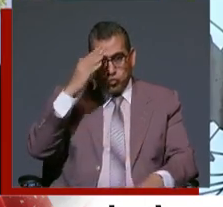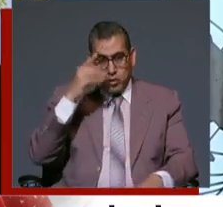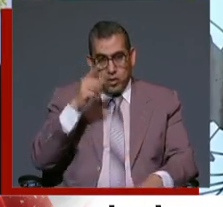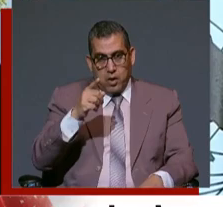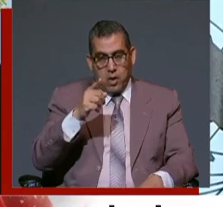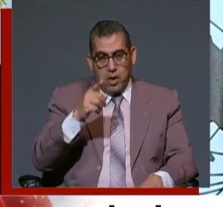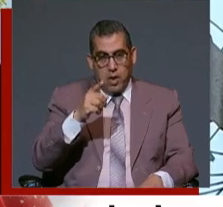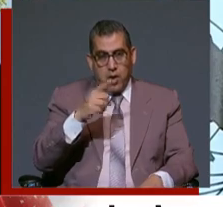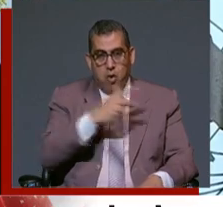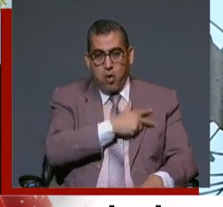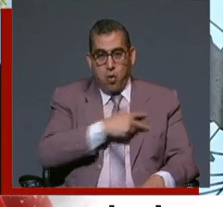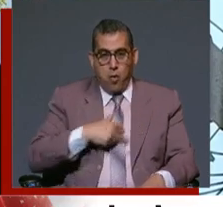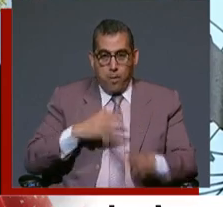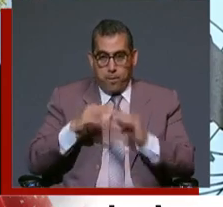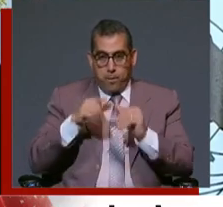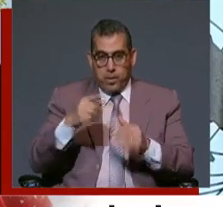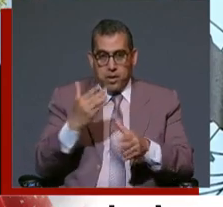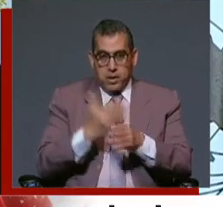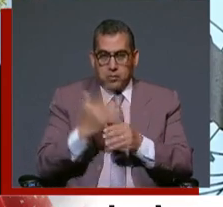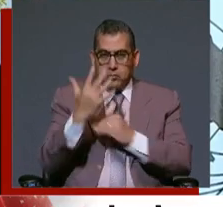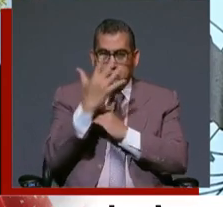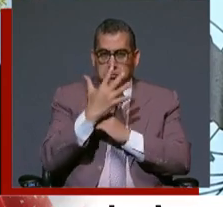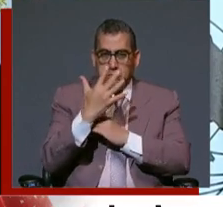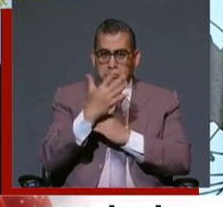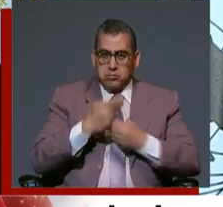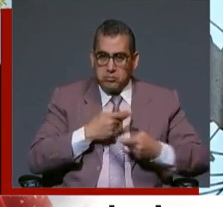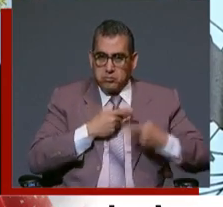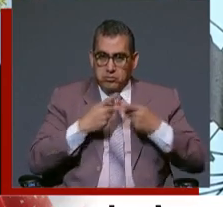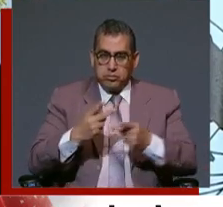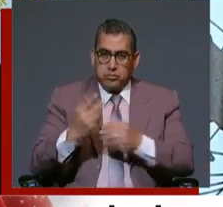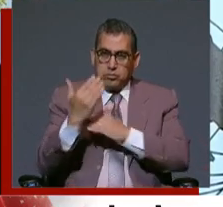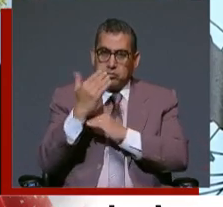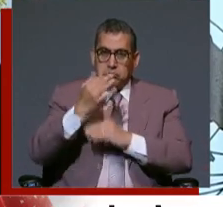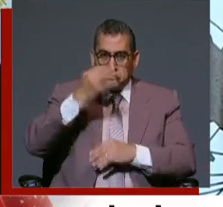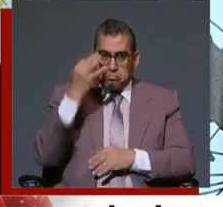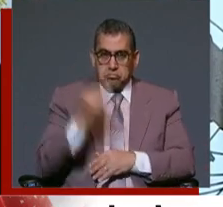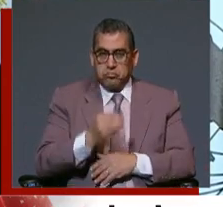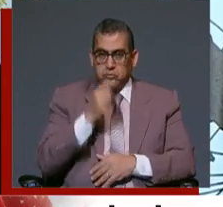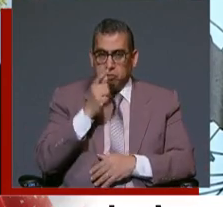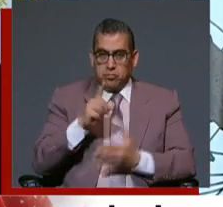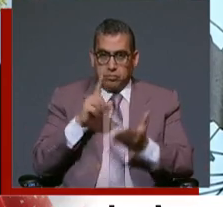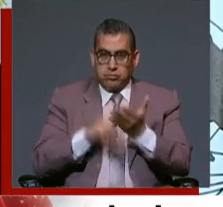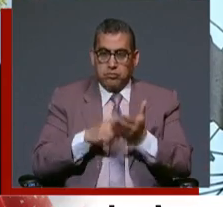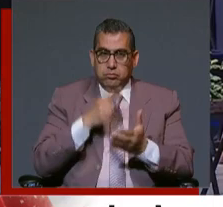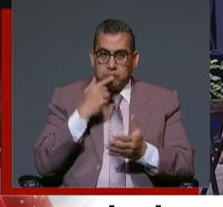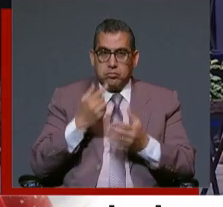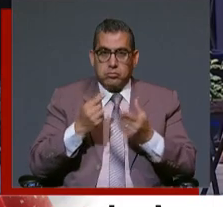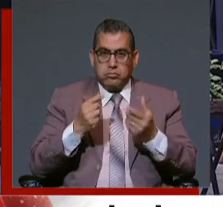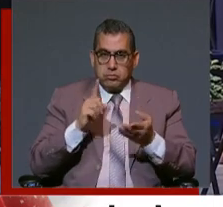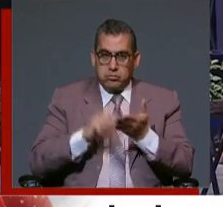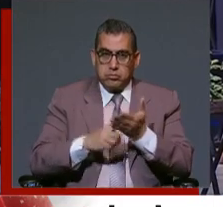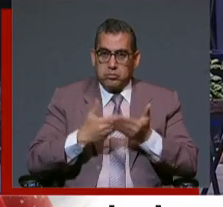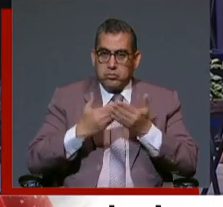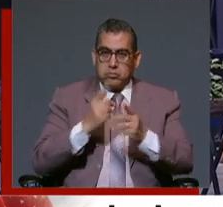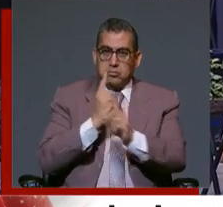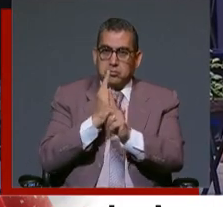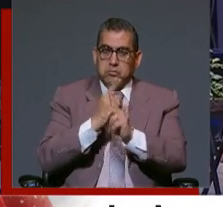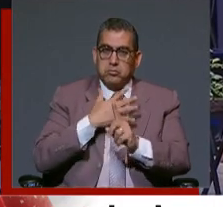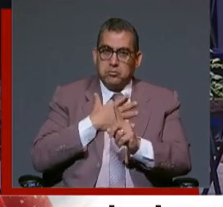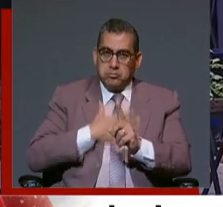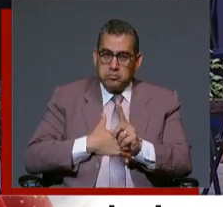الحكومة المصرية لحفاوة الاستقبال الكريمة ولحسن الاستقبال